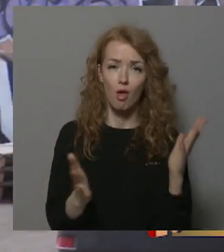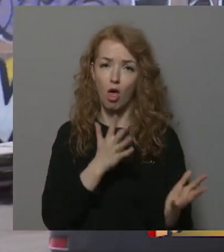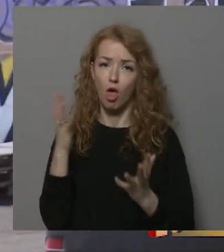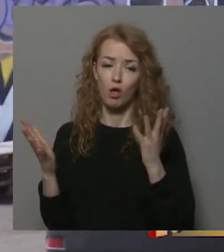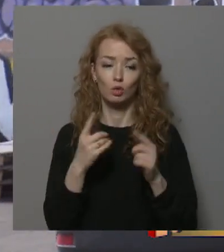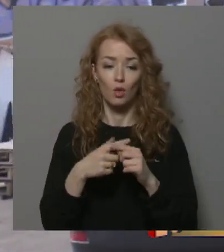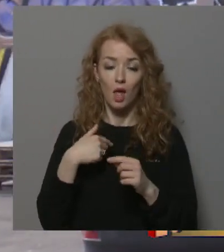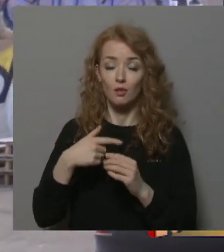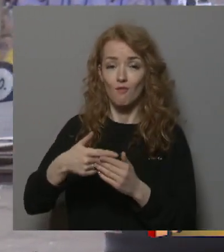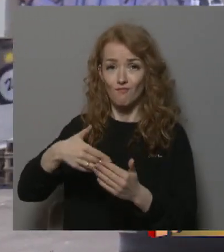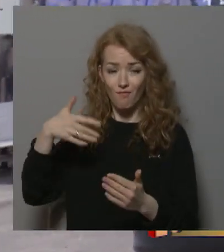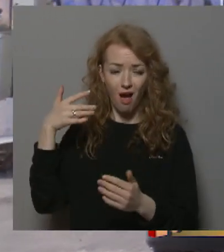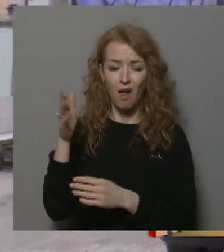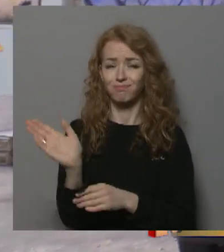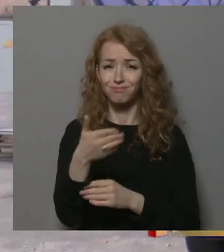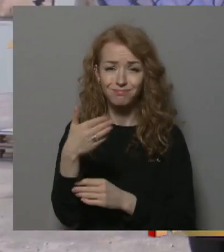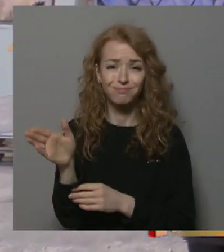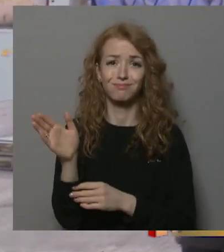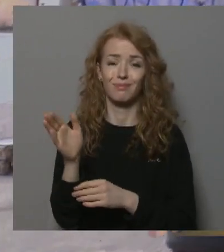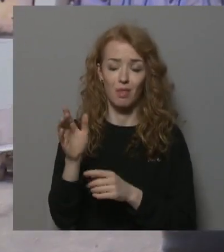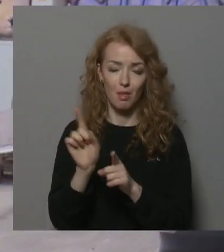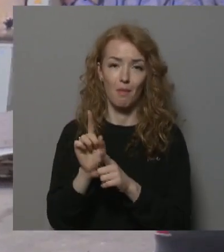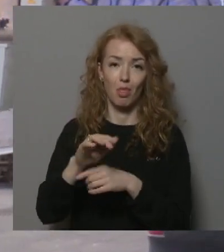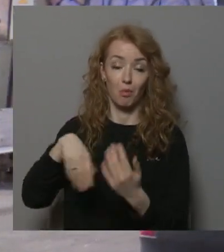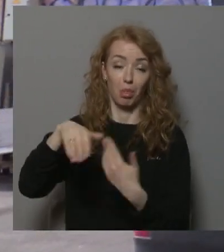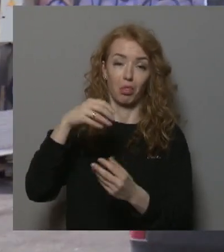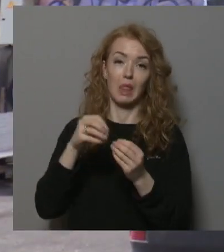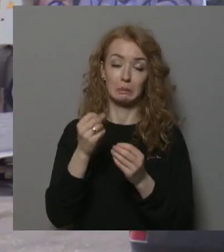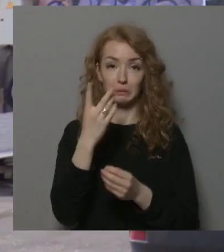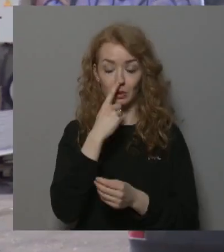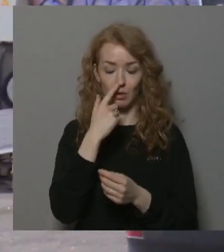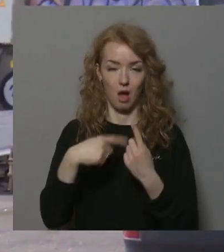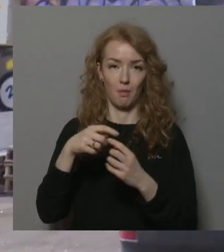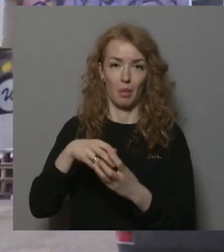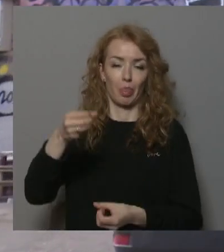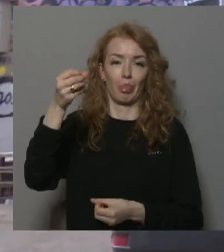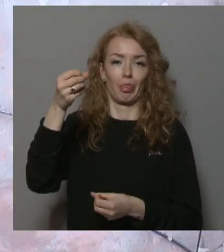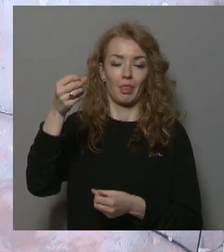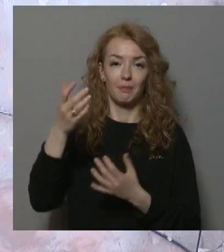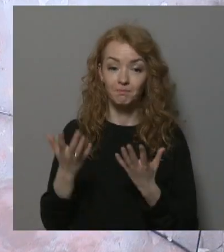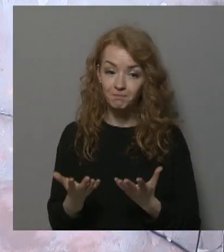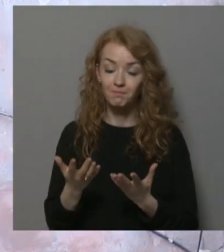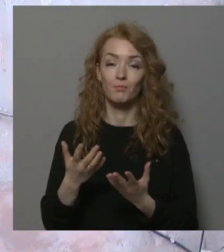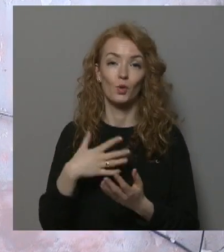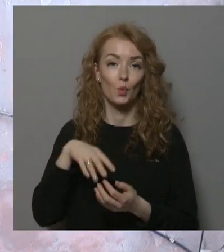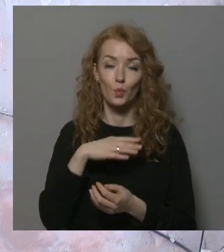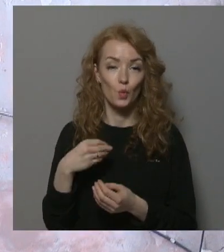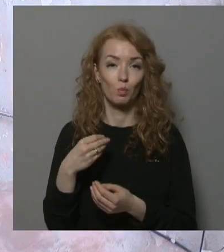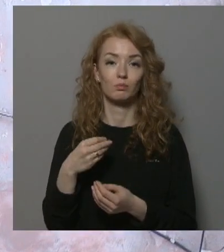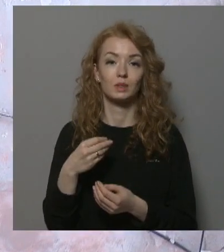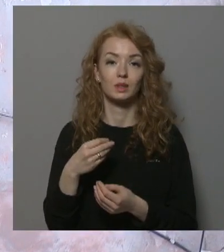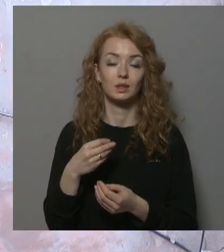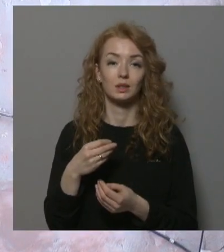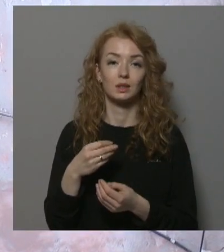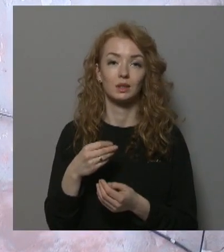es viņu varu rullēt vaļā vai nerullēt. Viņš būtībā pēc 10-15 minūtēm sarullēsies atkal. Mums īsti